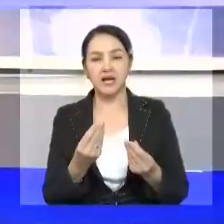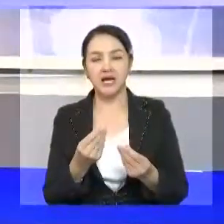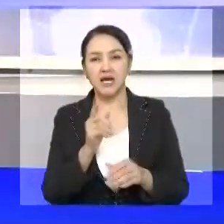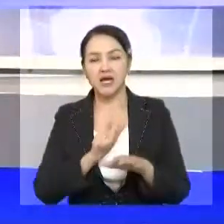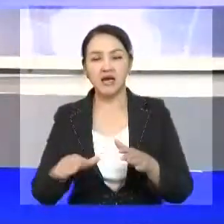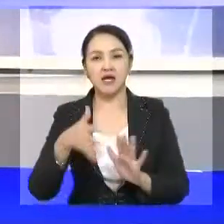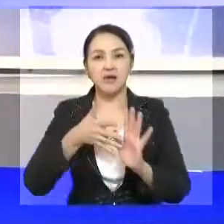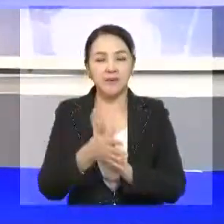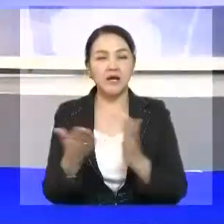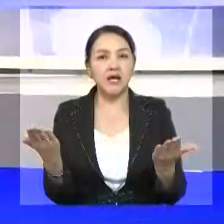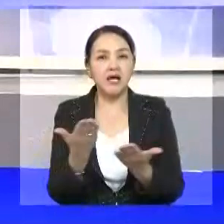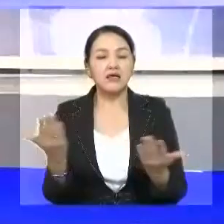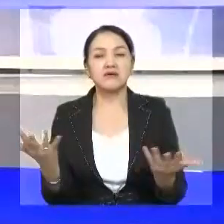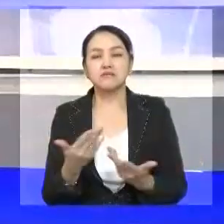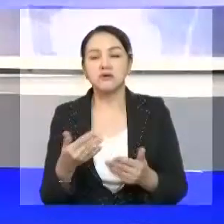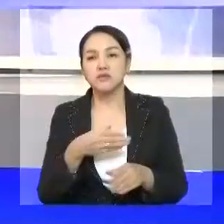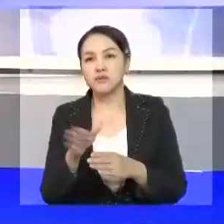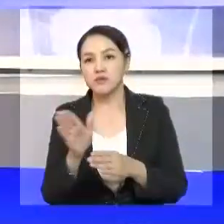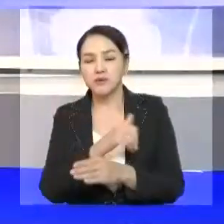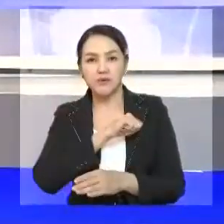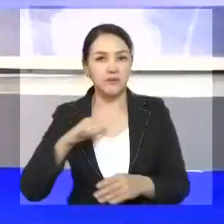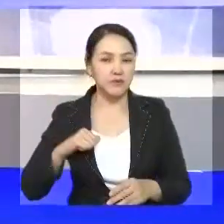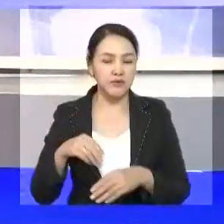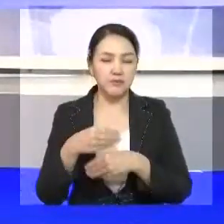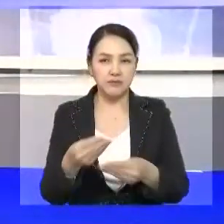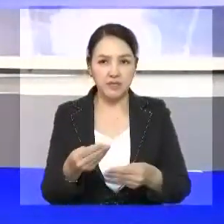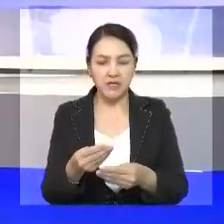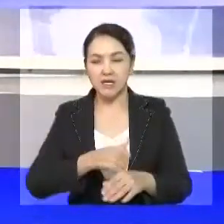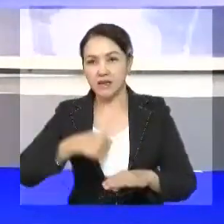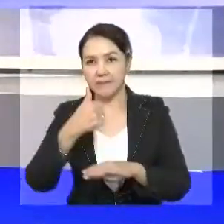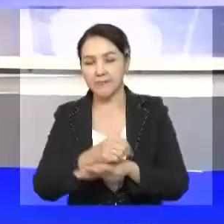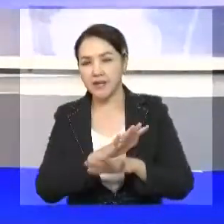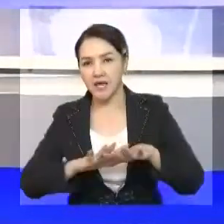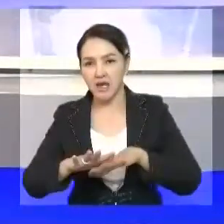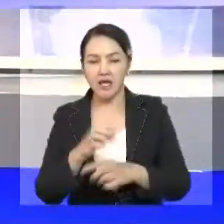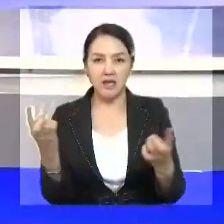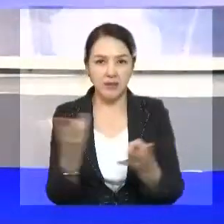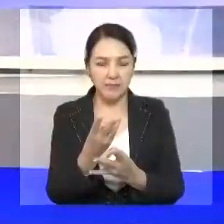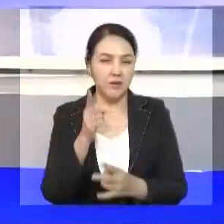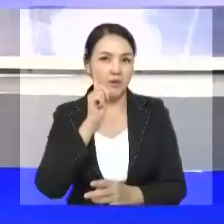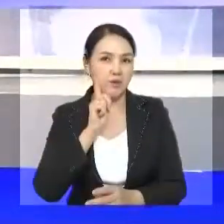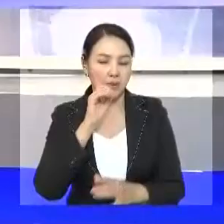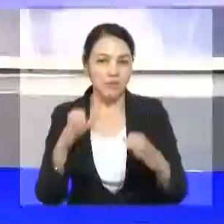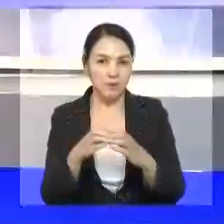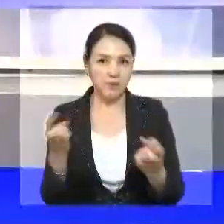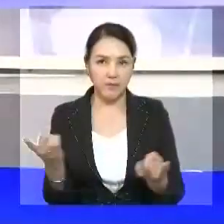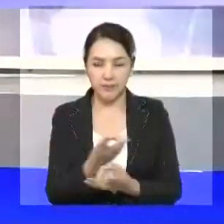халық жұмсайды. Қайда және қалай бөлуге де өздері ұсыныс береді. Бастысы көпшілікке қажет тиімді жоба